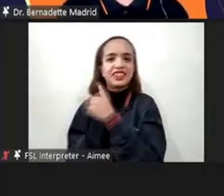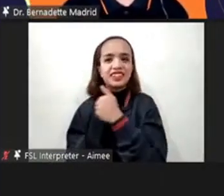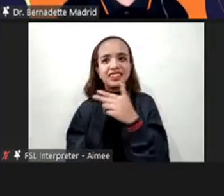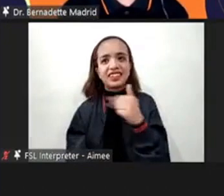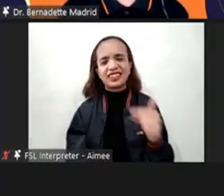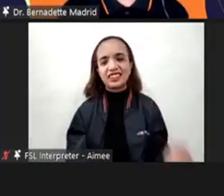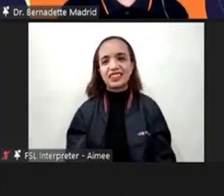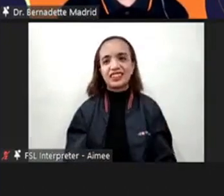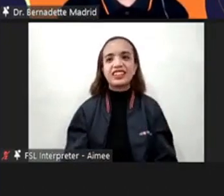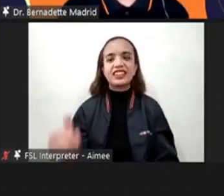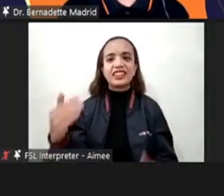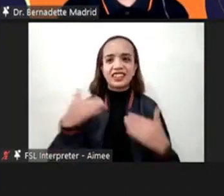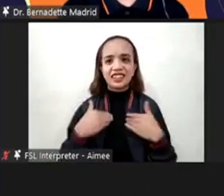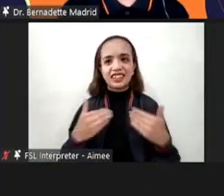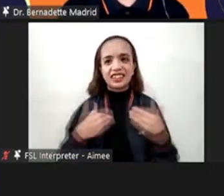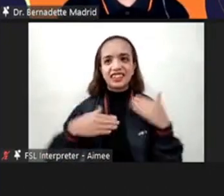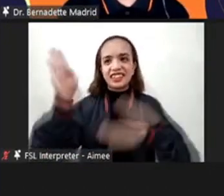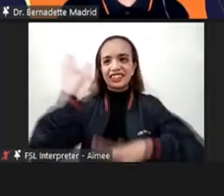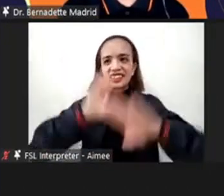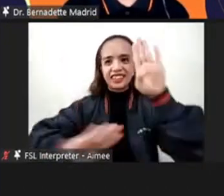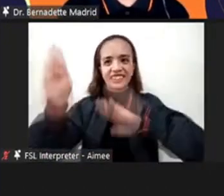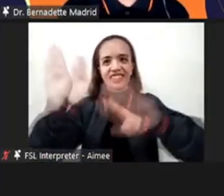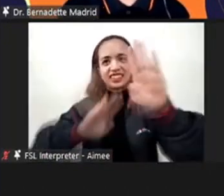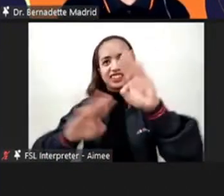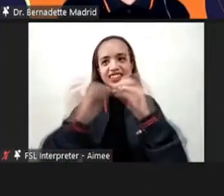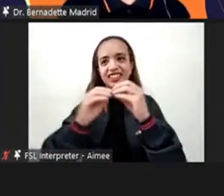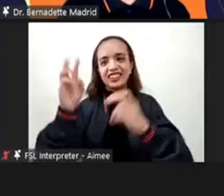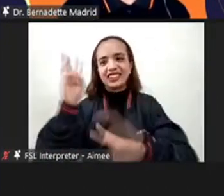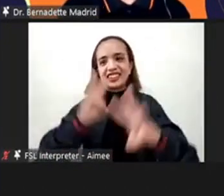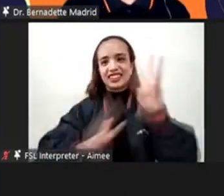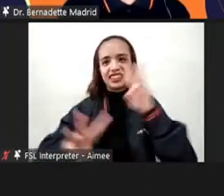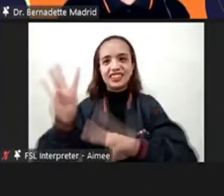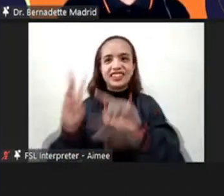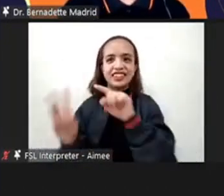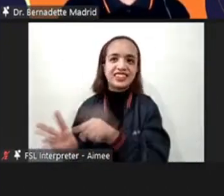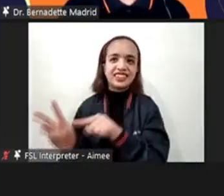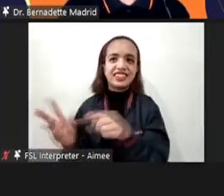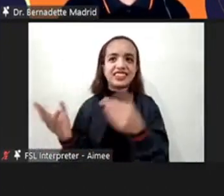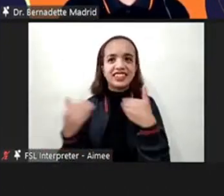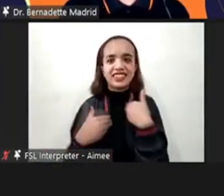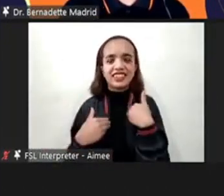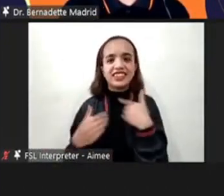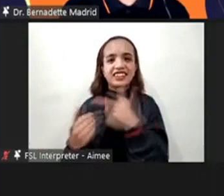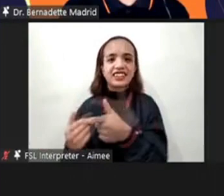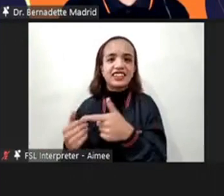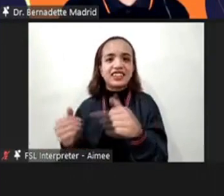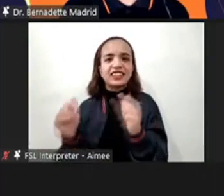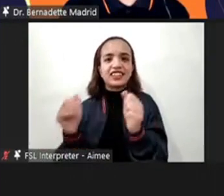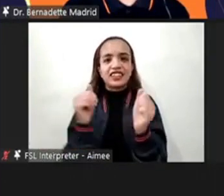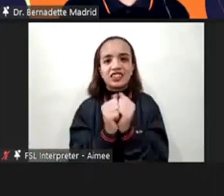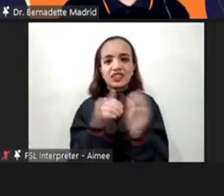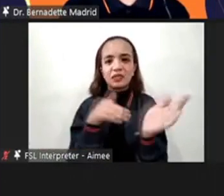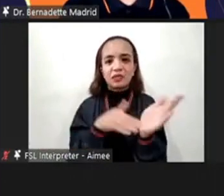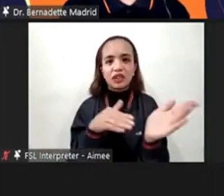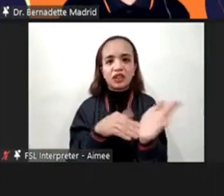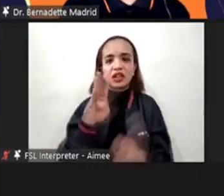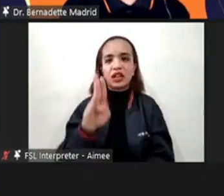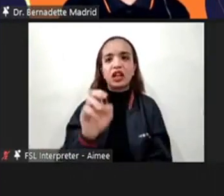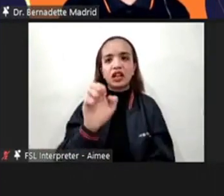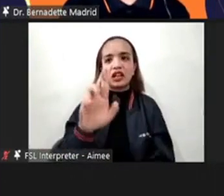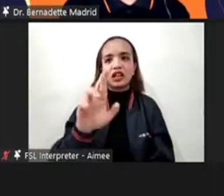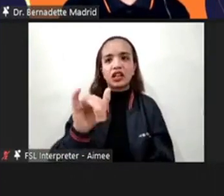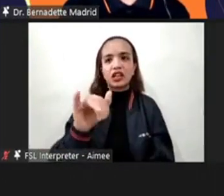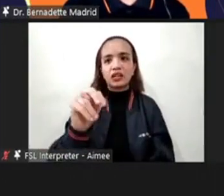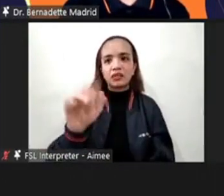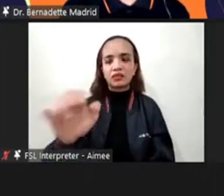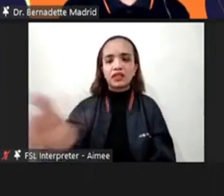Meron ako mga problema, mga anxiety. Ayan, malapit pa rin ako kay Dr. Bernie. So, pero